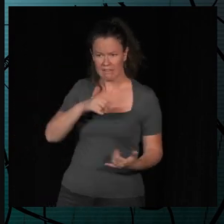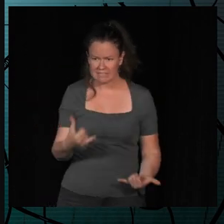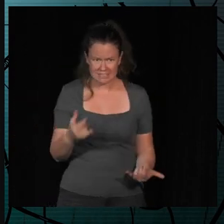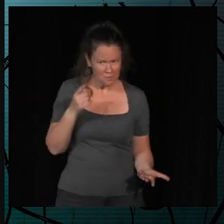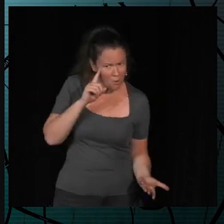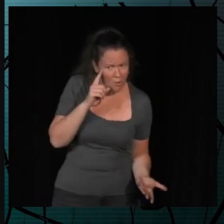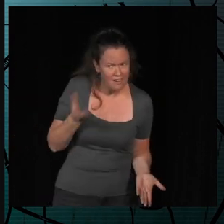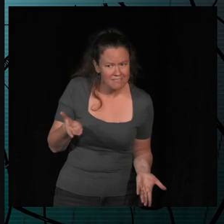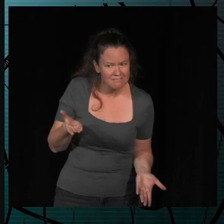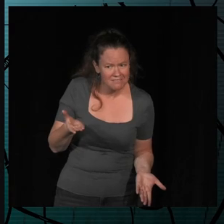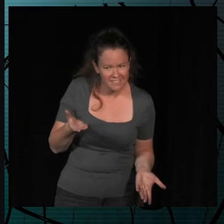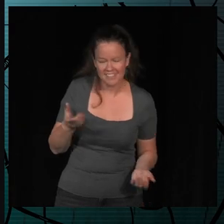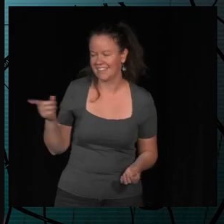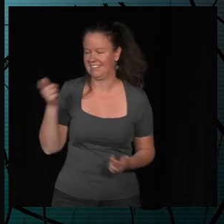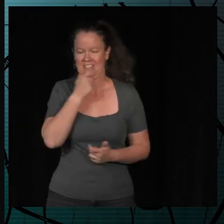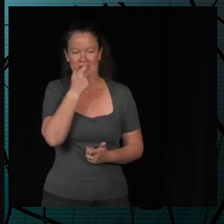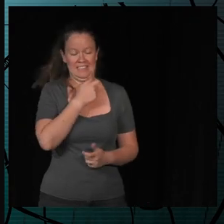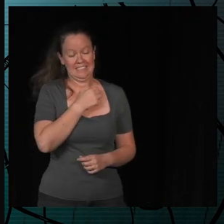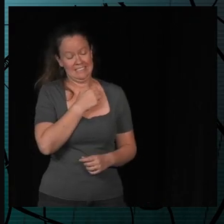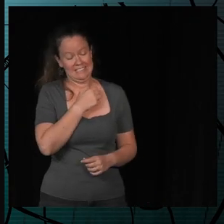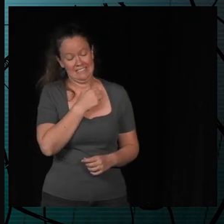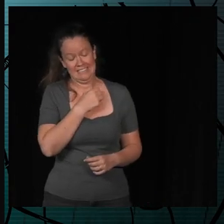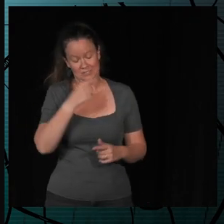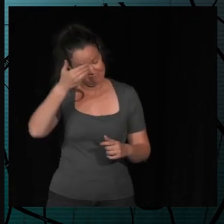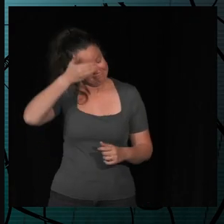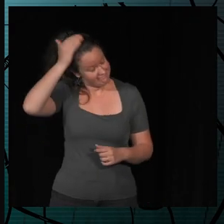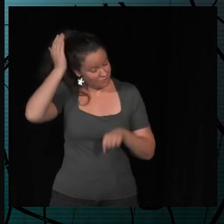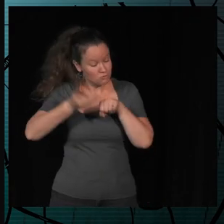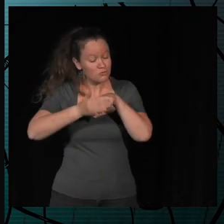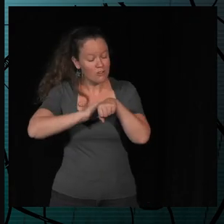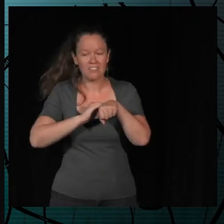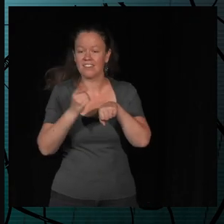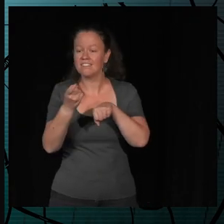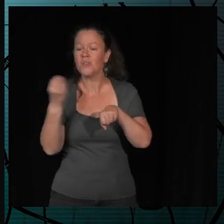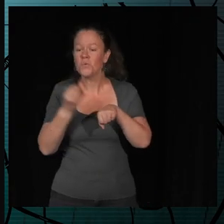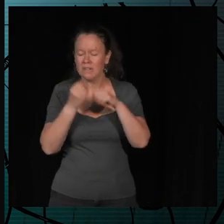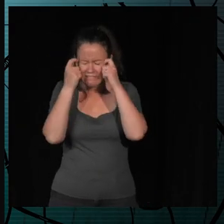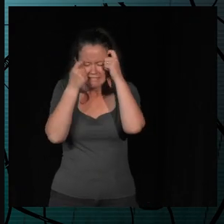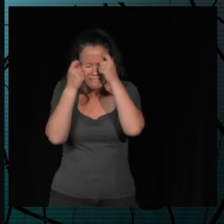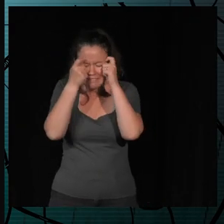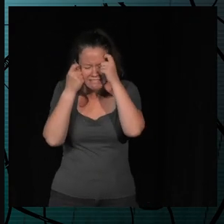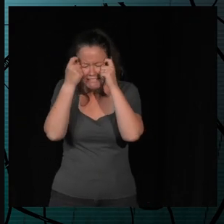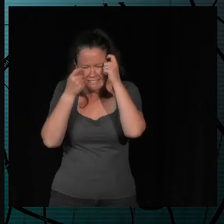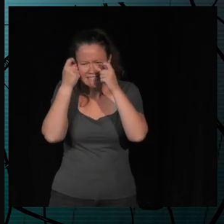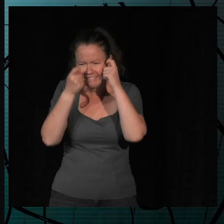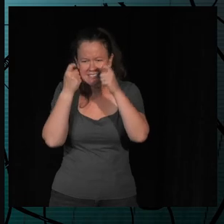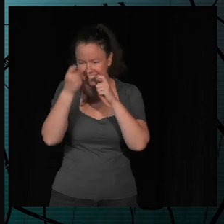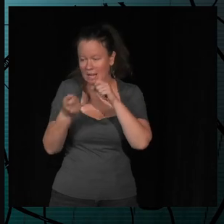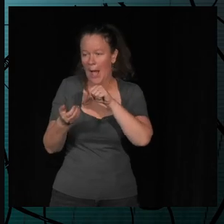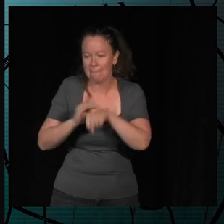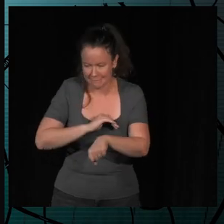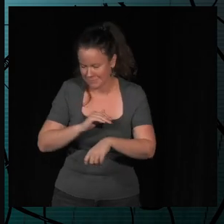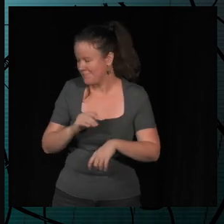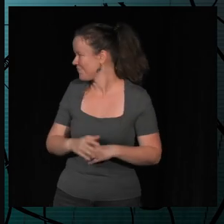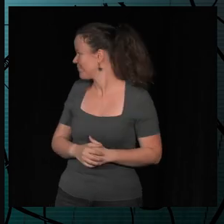travaille beaucoup c'est vrai j'ai perdu beaucoup de cheveux sur cette sur cette question parce que alors je me permets mon fils le